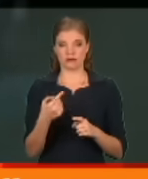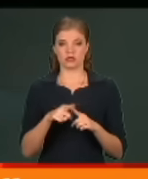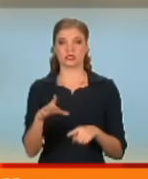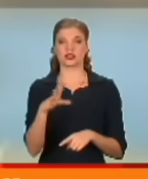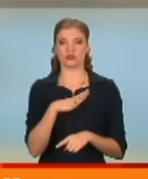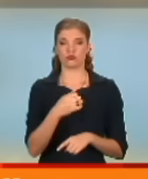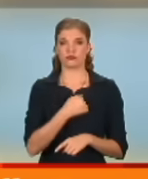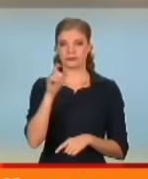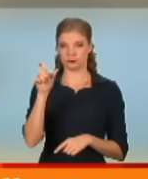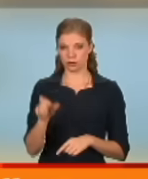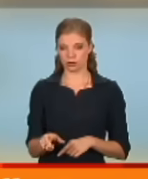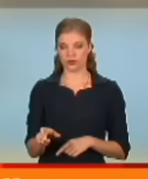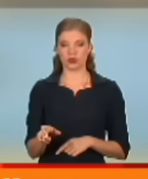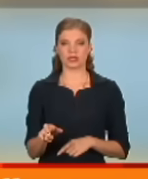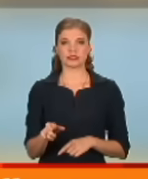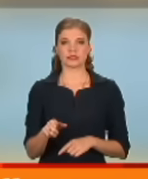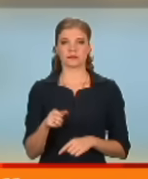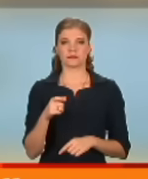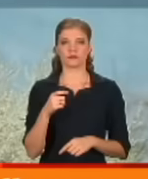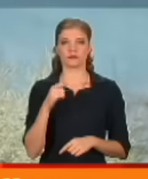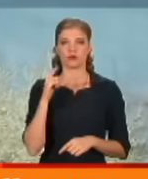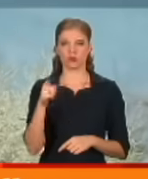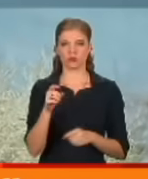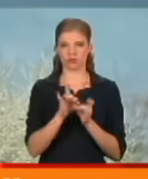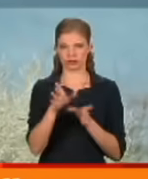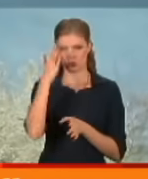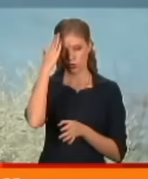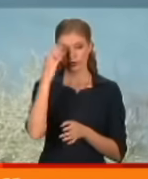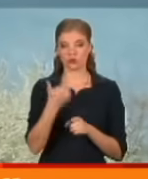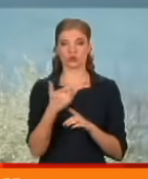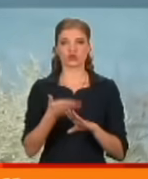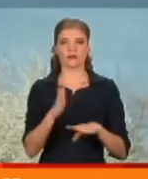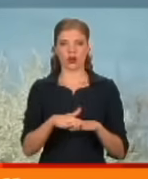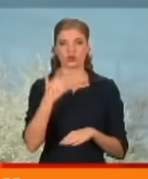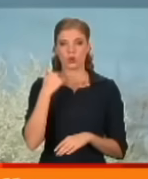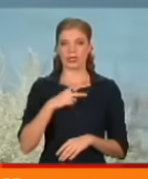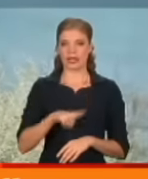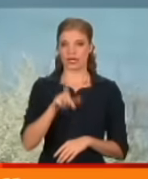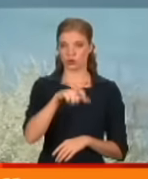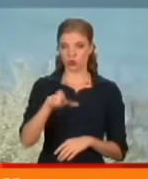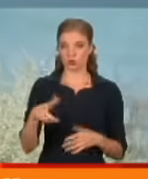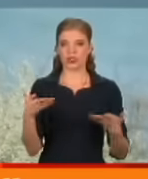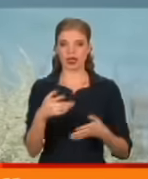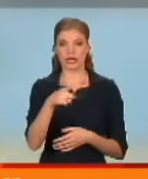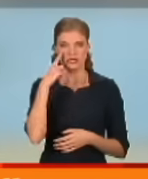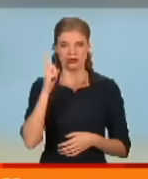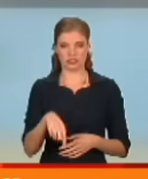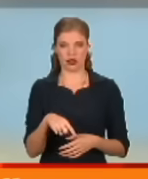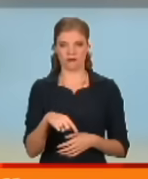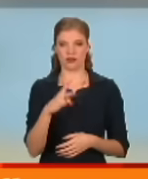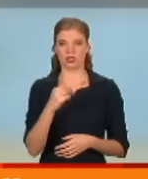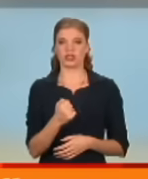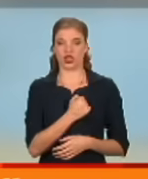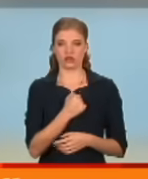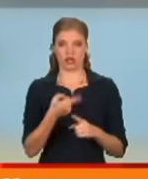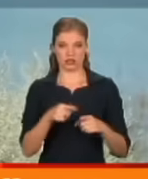був доброволець, йому збрало голову. Дуже важко, коли гинуть люди, бійці, яких ти знав. На жаль,